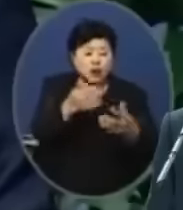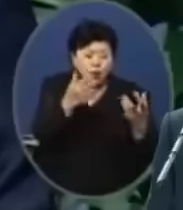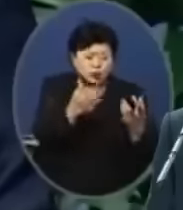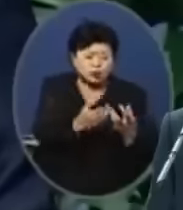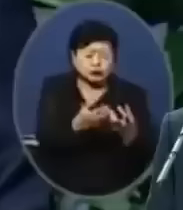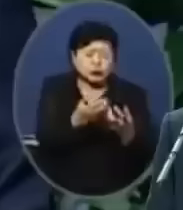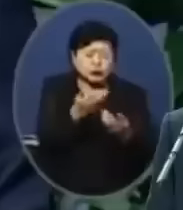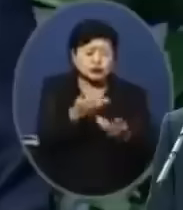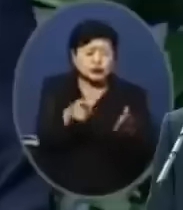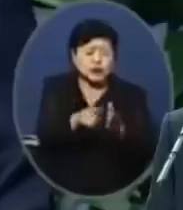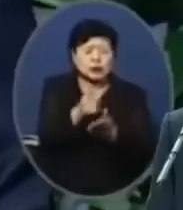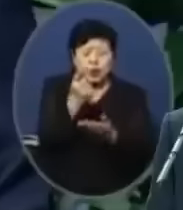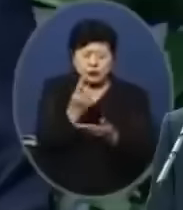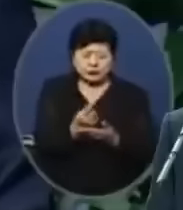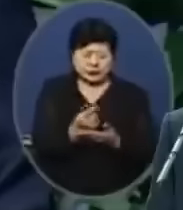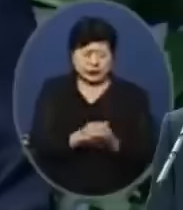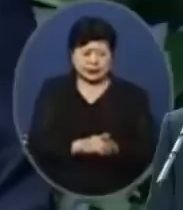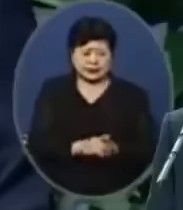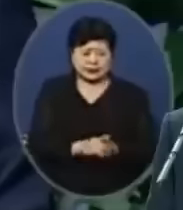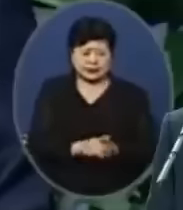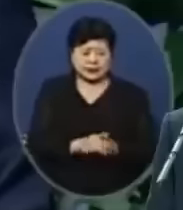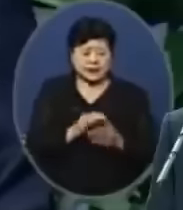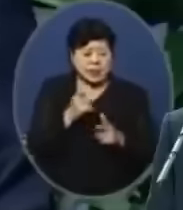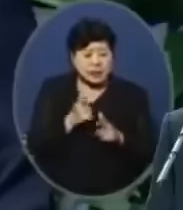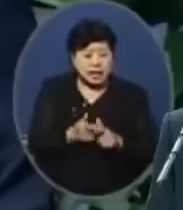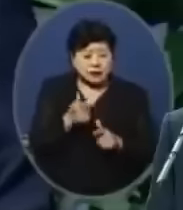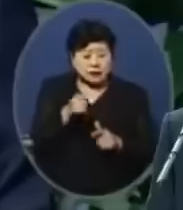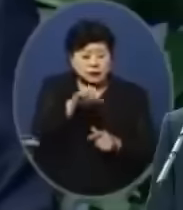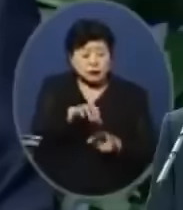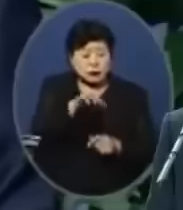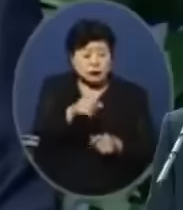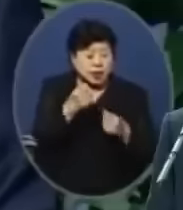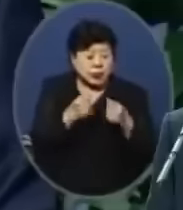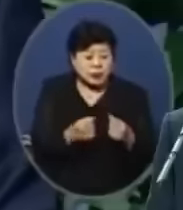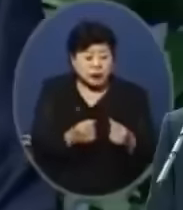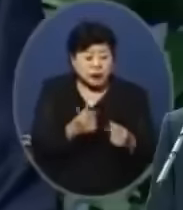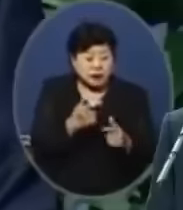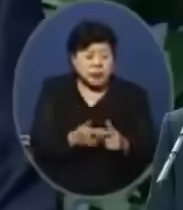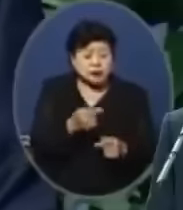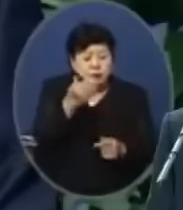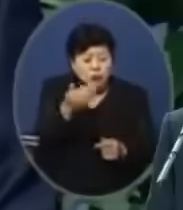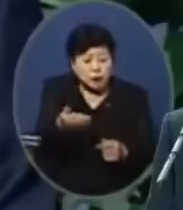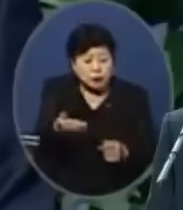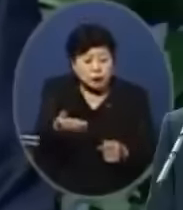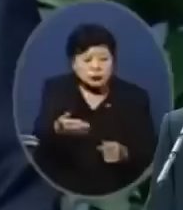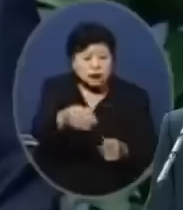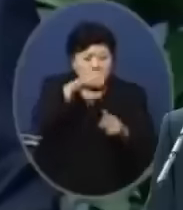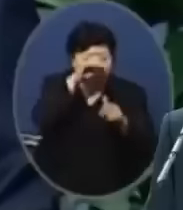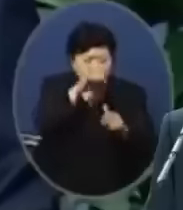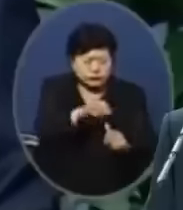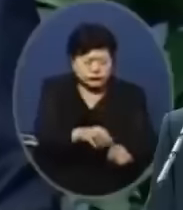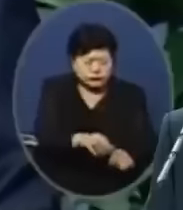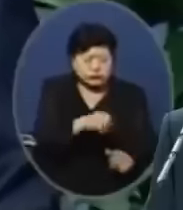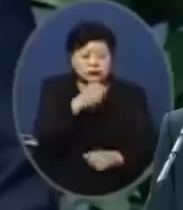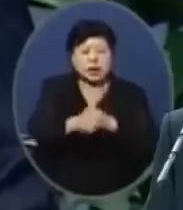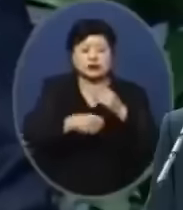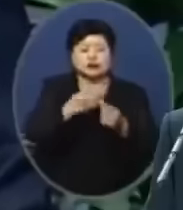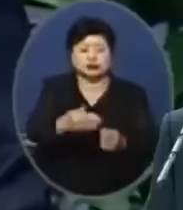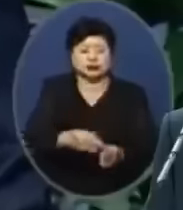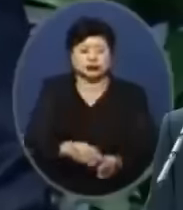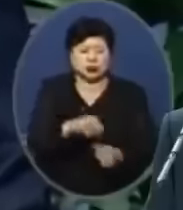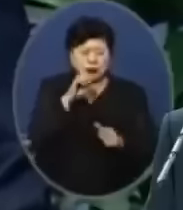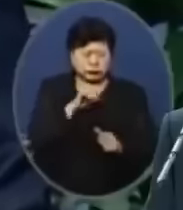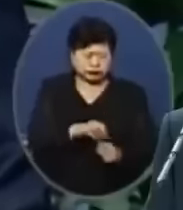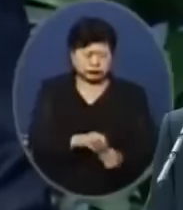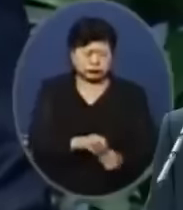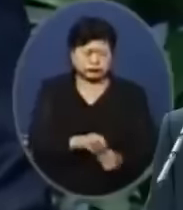풍성히 주기 위해서 오신 것입니다. 오늘 예수님은 이 자리에 계시지만은 예수님은 여러분을 포로된 자에게서 자유를 눌린